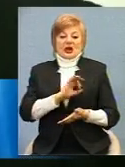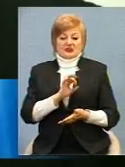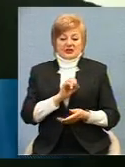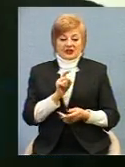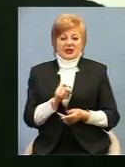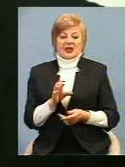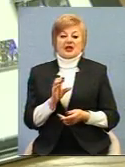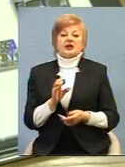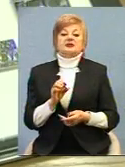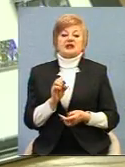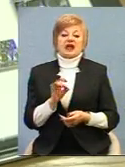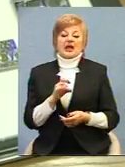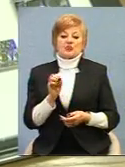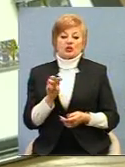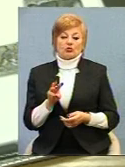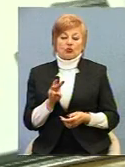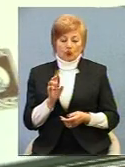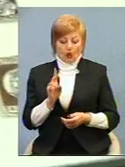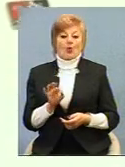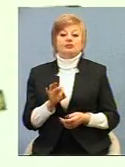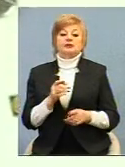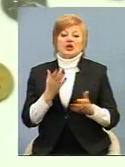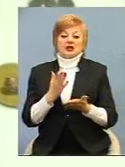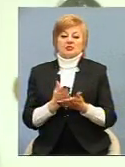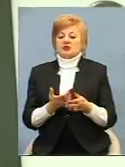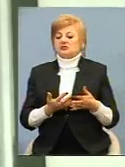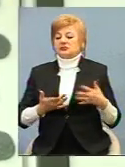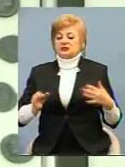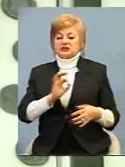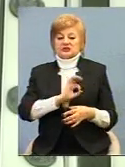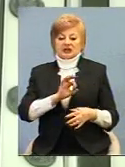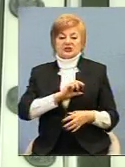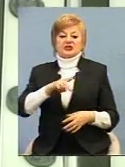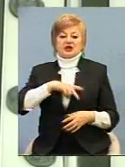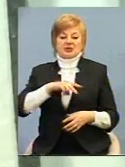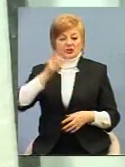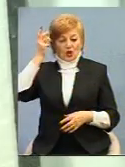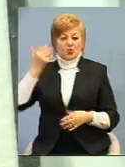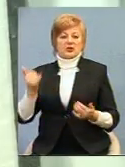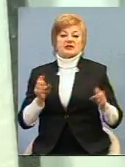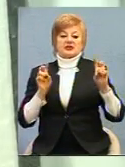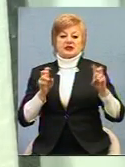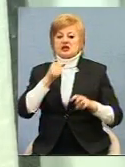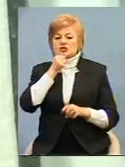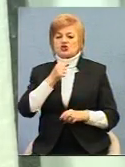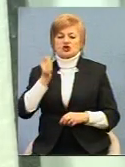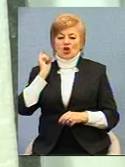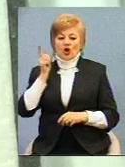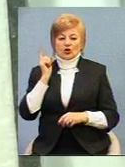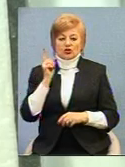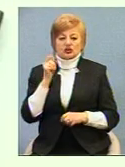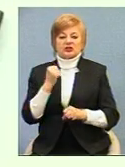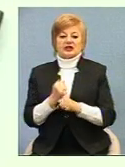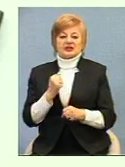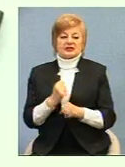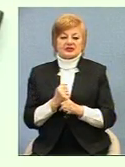Олександр Єременко має в своїй колекції декілька десятків значків та медалей козацької тематики. Найстарші – повоєнного періоду,